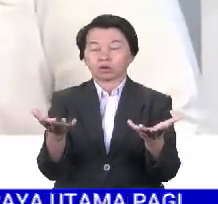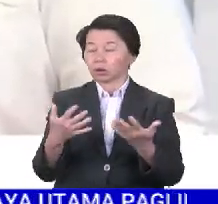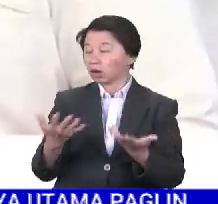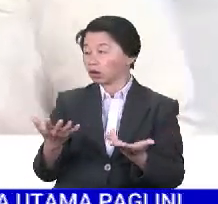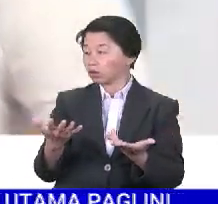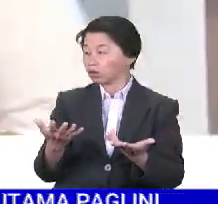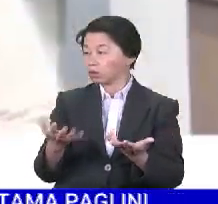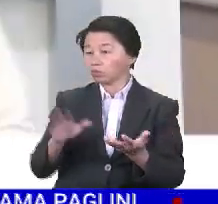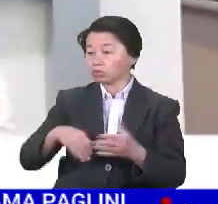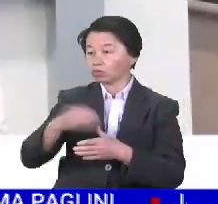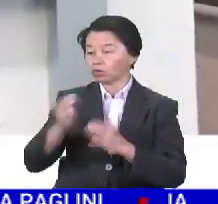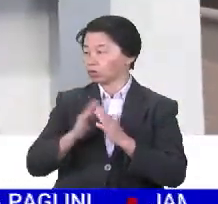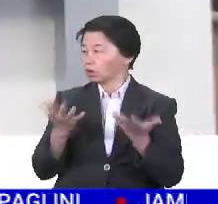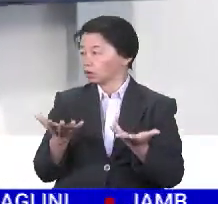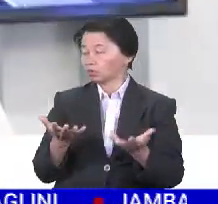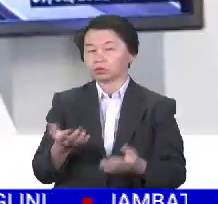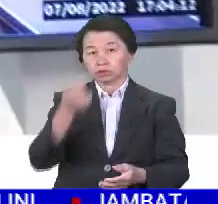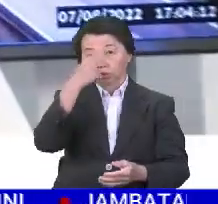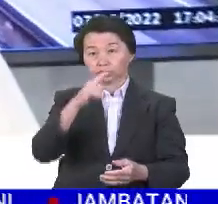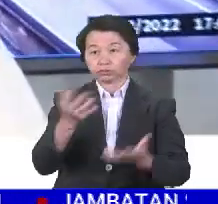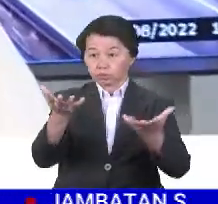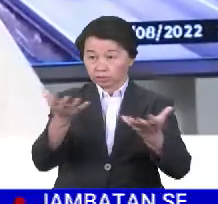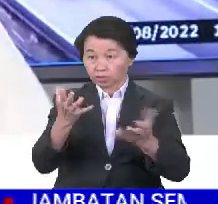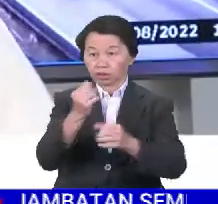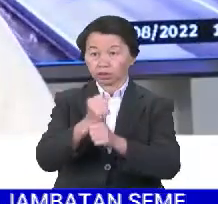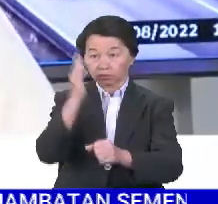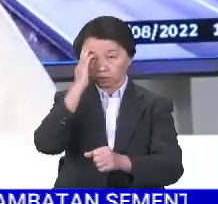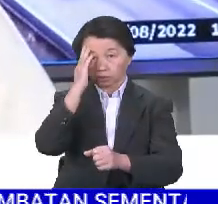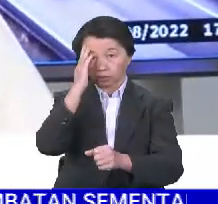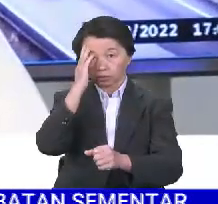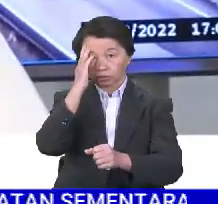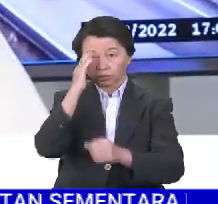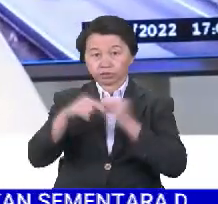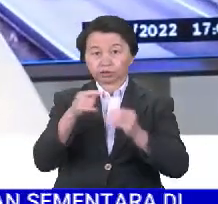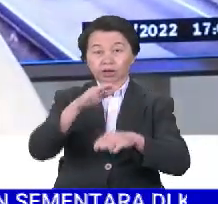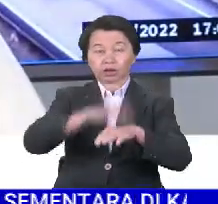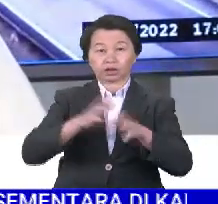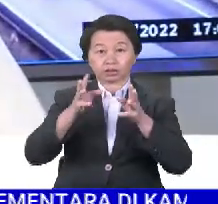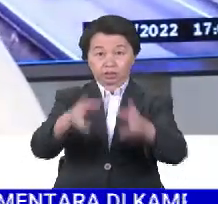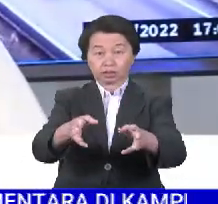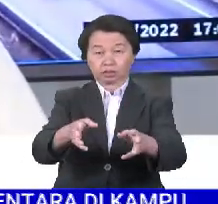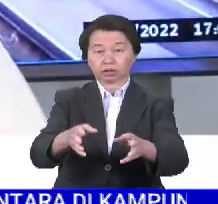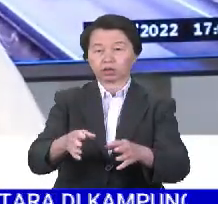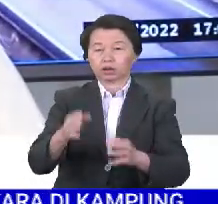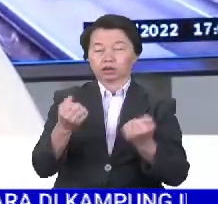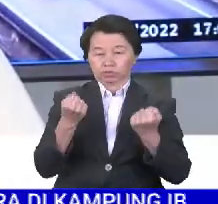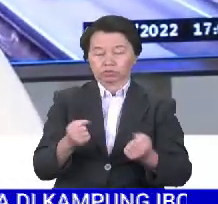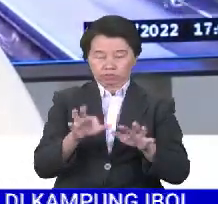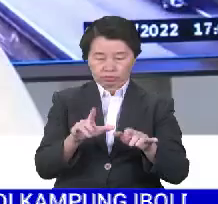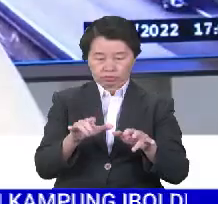macam mana? Okey, bagi pengguna yang hendak mendapatkan maklumat lanjut, pengguna boleh